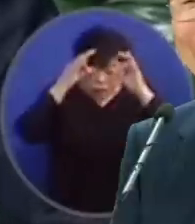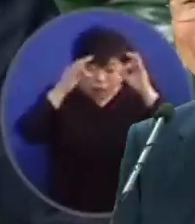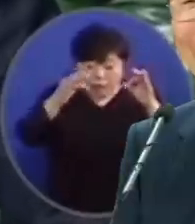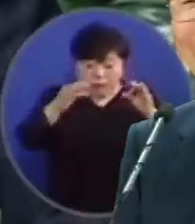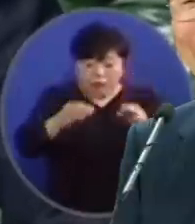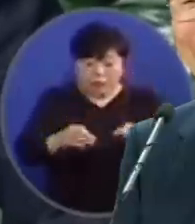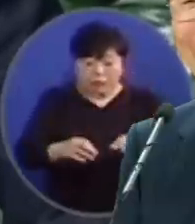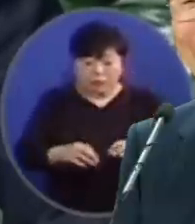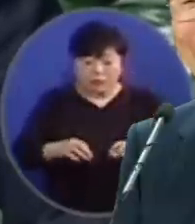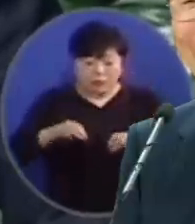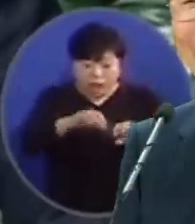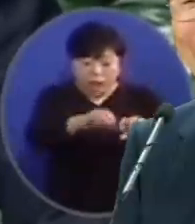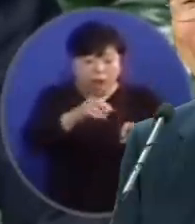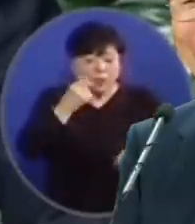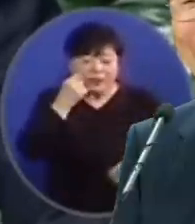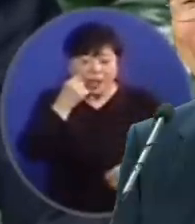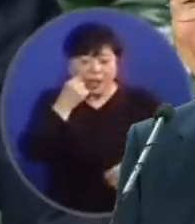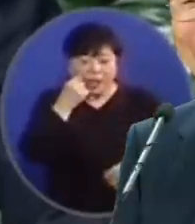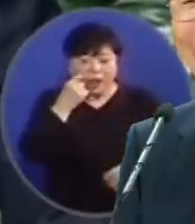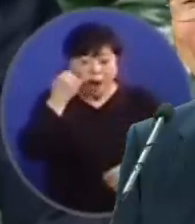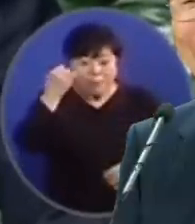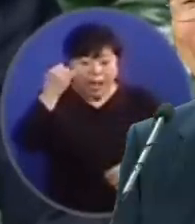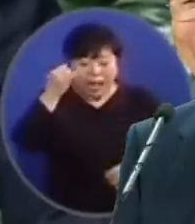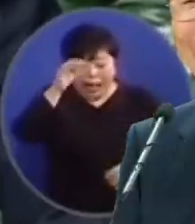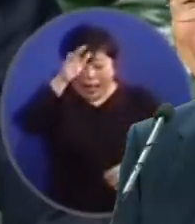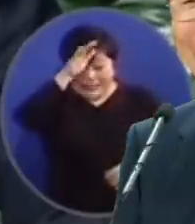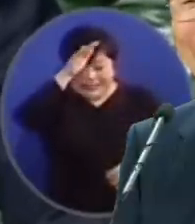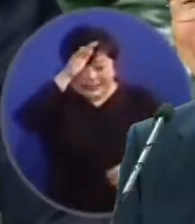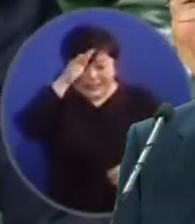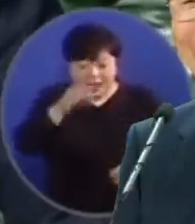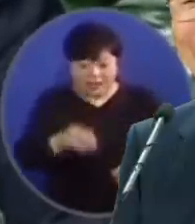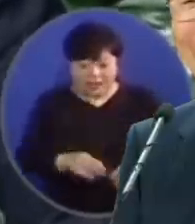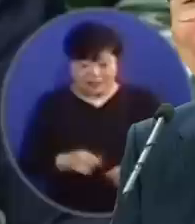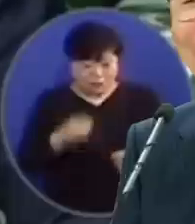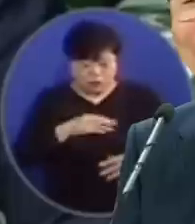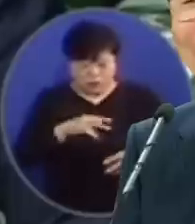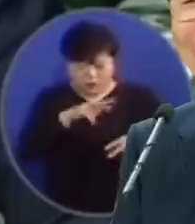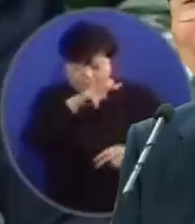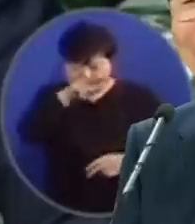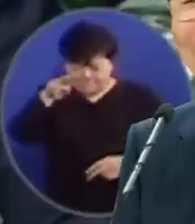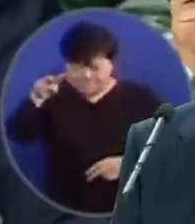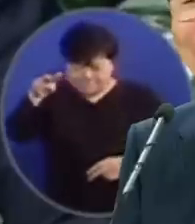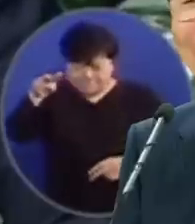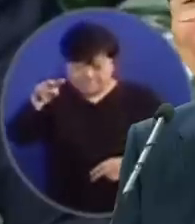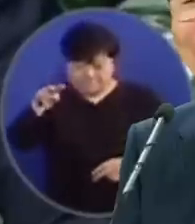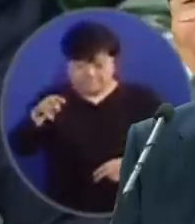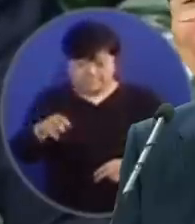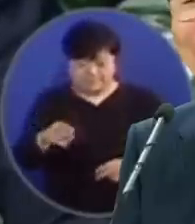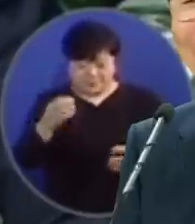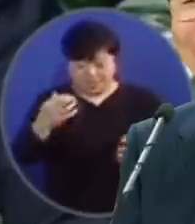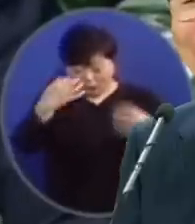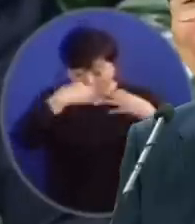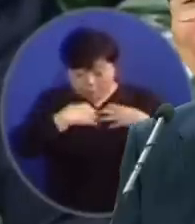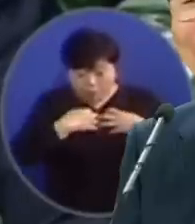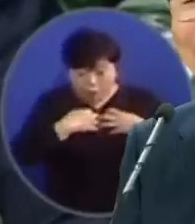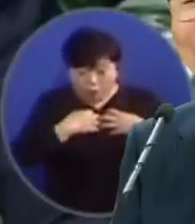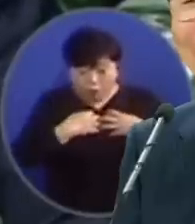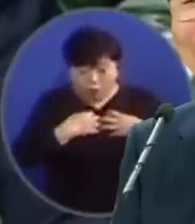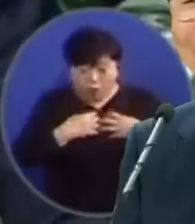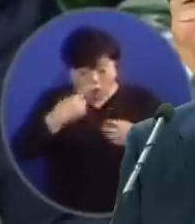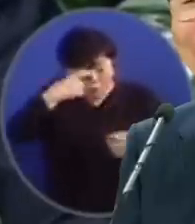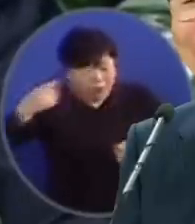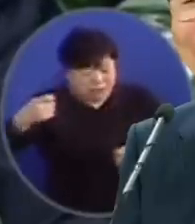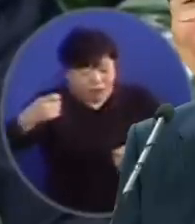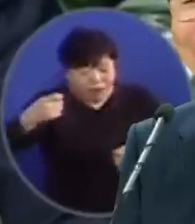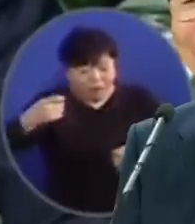못 달라듭니다. 엄마가 하도 키가 등등해서 무섭게 구니까 새끼 한 마리 잡아먹으려다가 참 벌리없이 눈알이 빠지든지